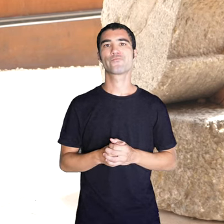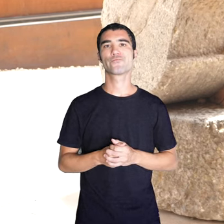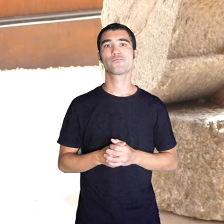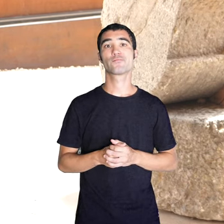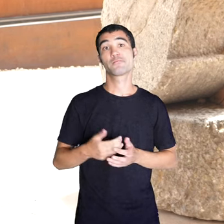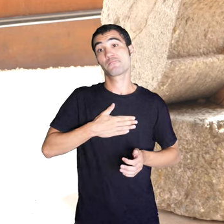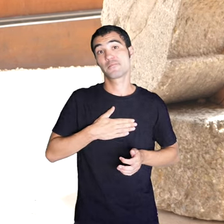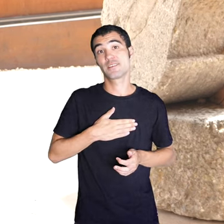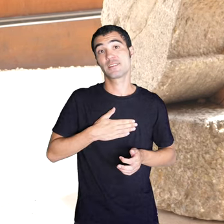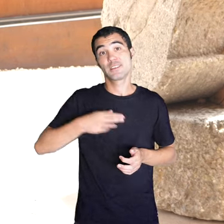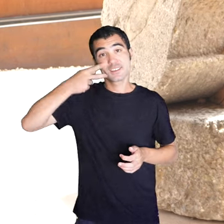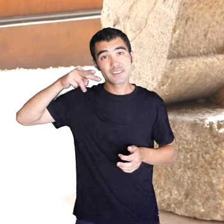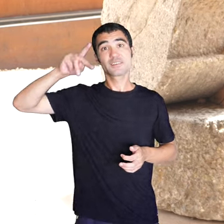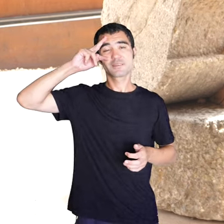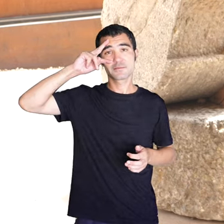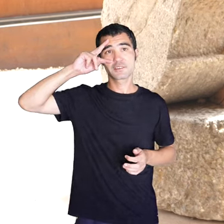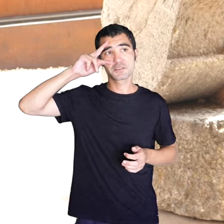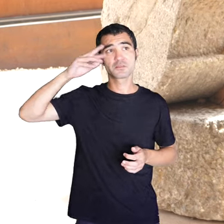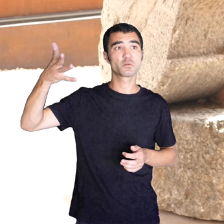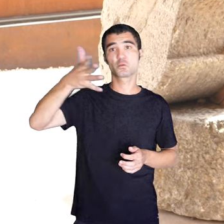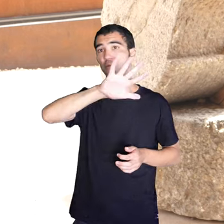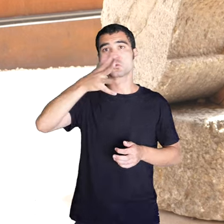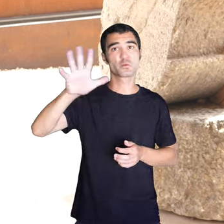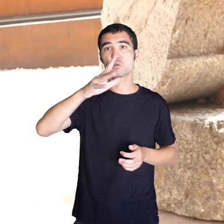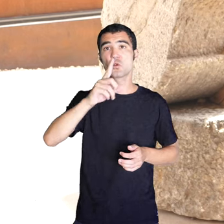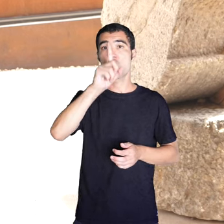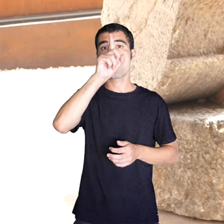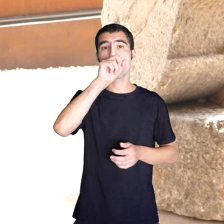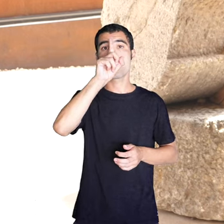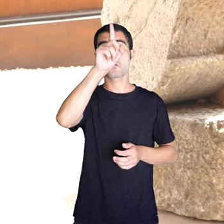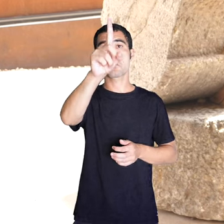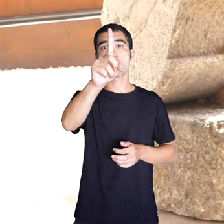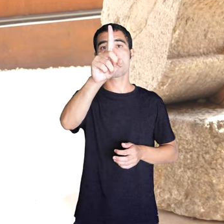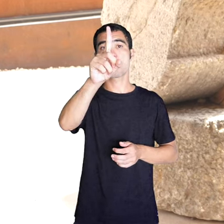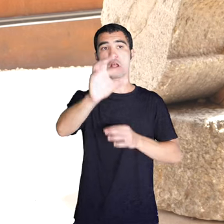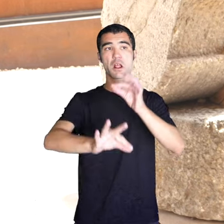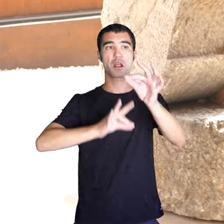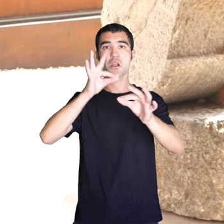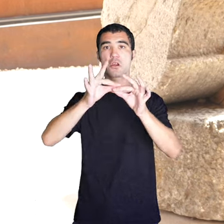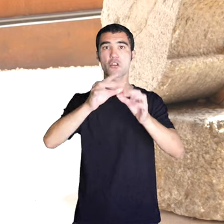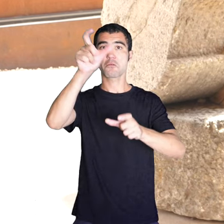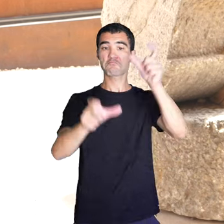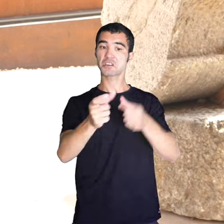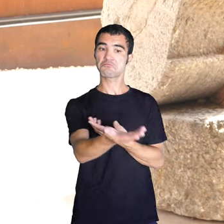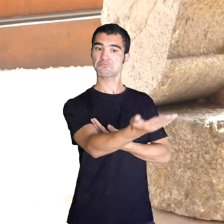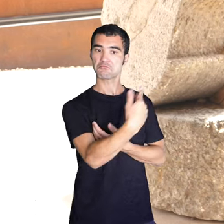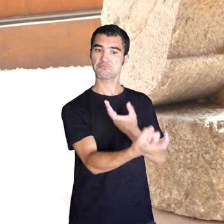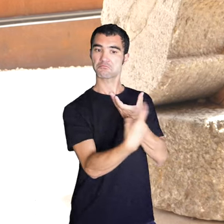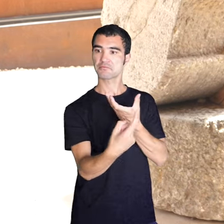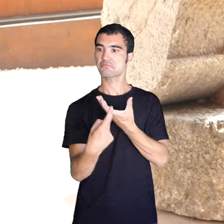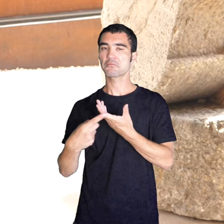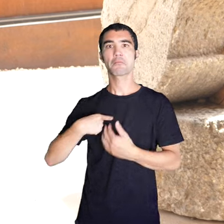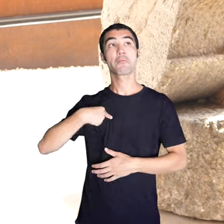en la meva experiència, d'un any i alguna cosa de d'urgent, pues,